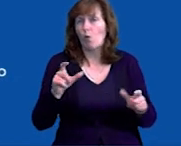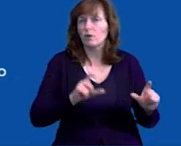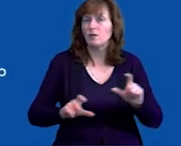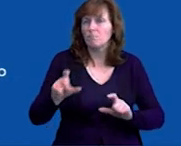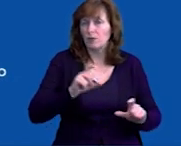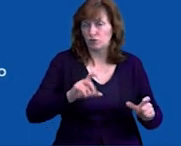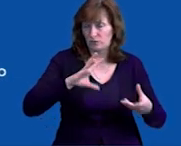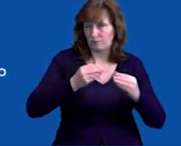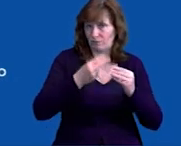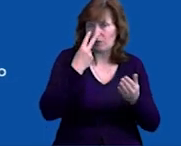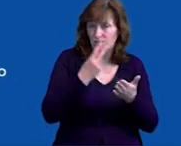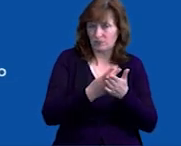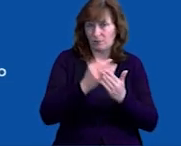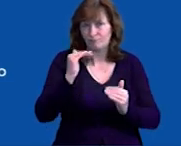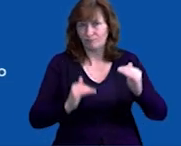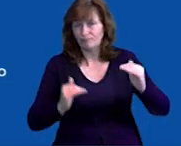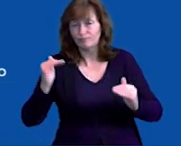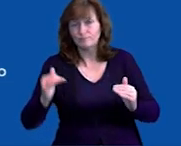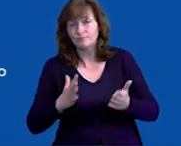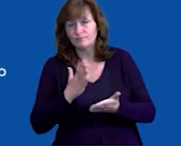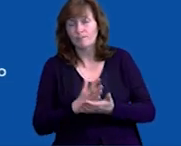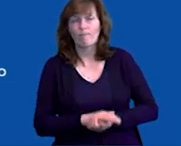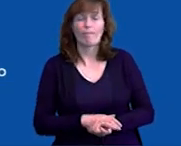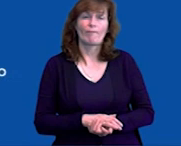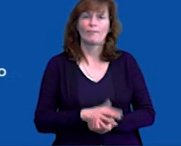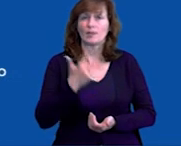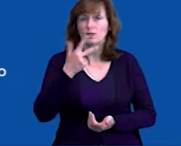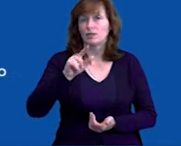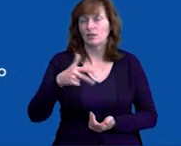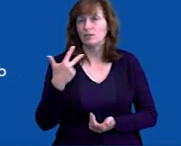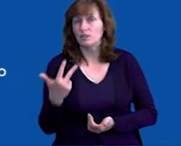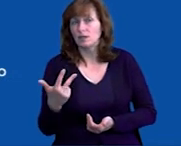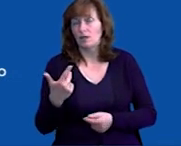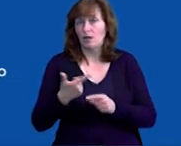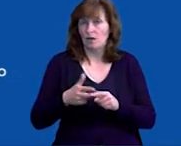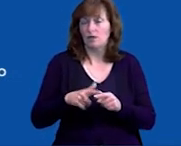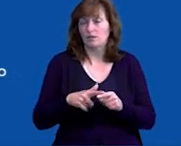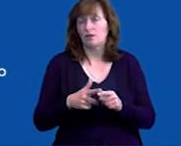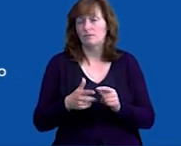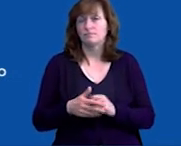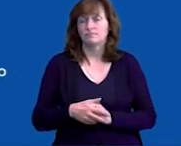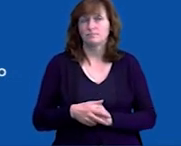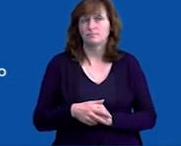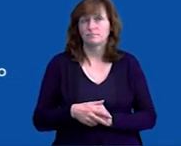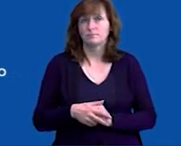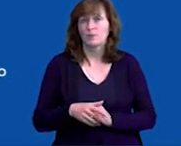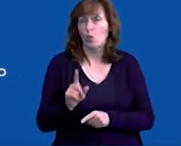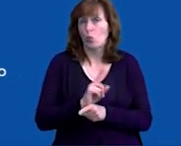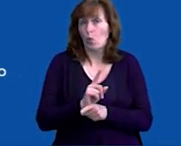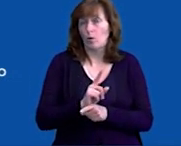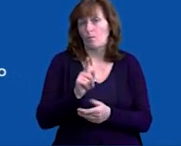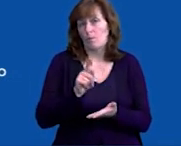показникам. Розчинений кисень становить 3,3 міліграма на дециметр кубічний.